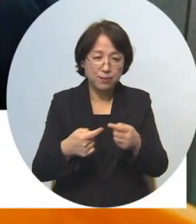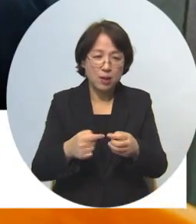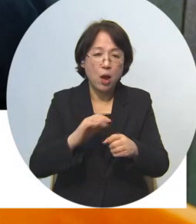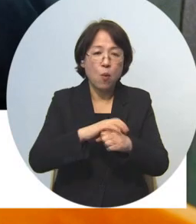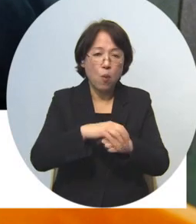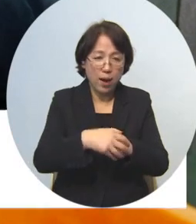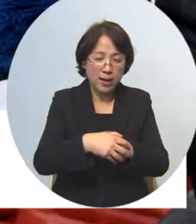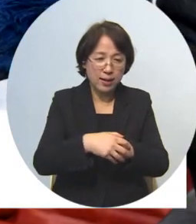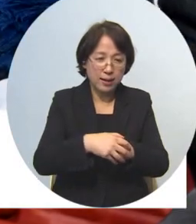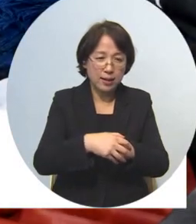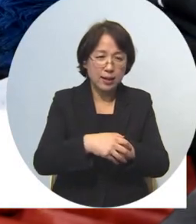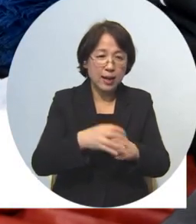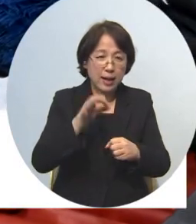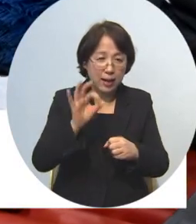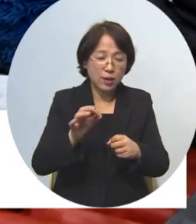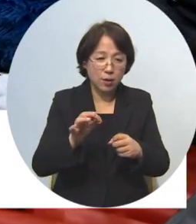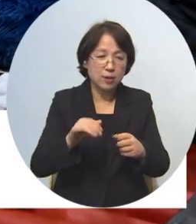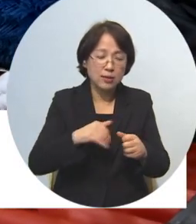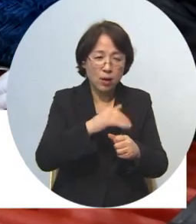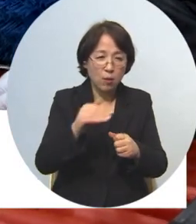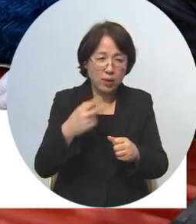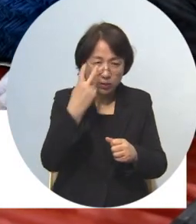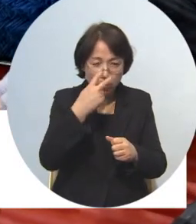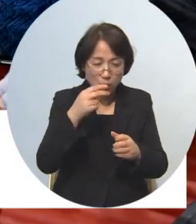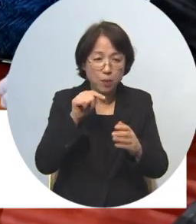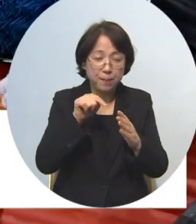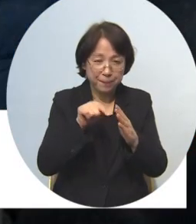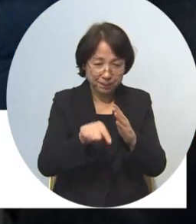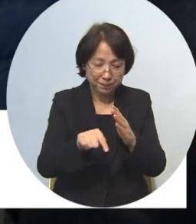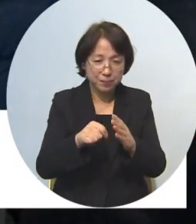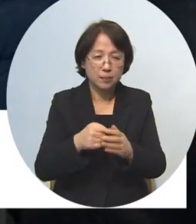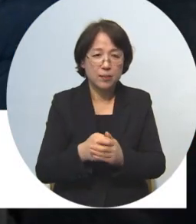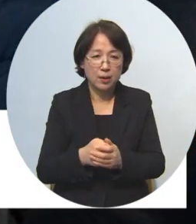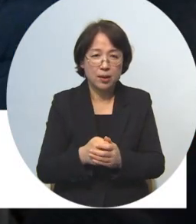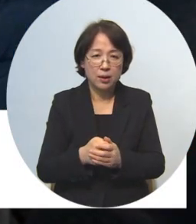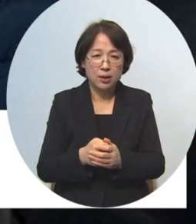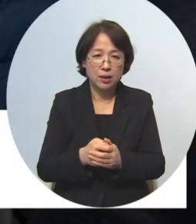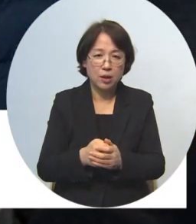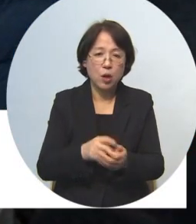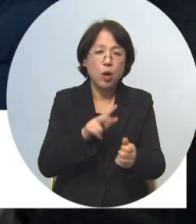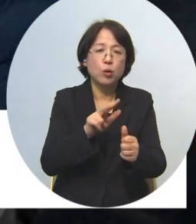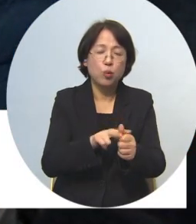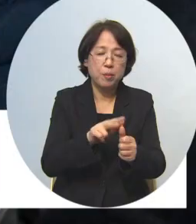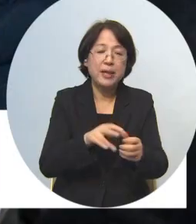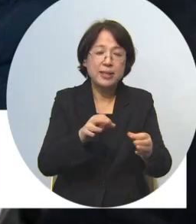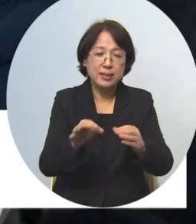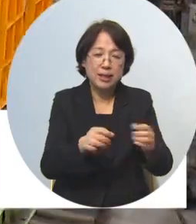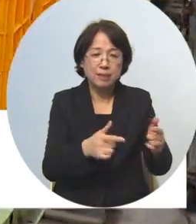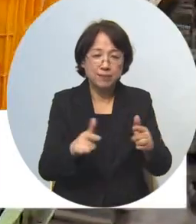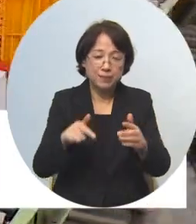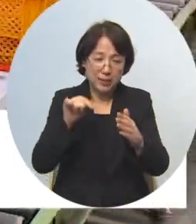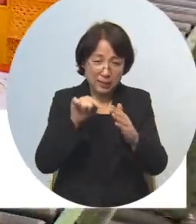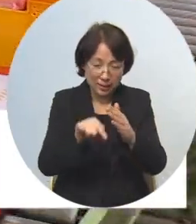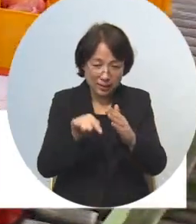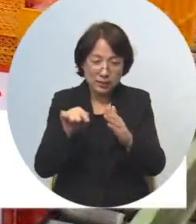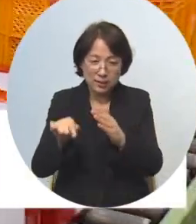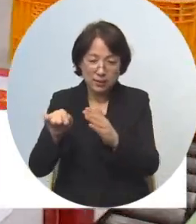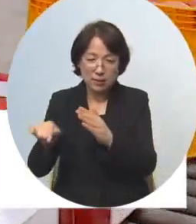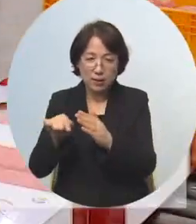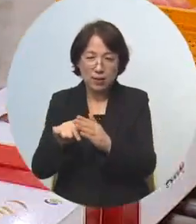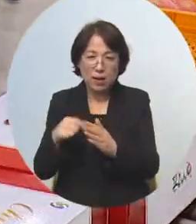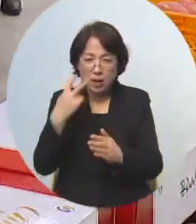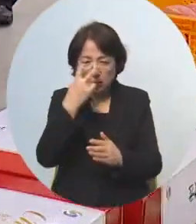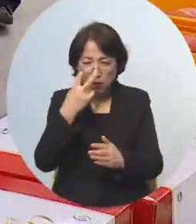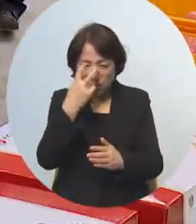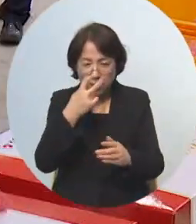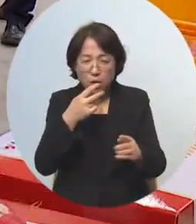현을 점검하기 위해 농수산물 도매시장과 거점 산지유통 센터 등을 찾았습니다 연이은 현장 점검